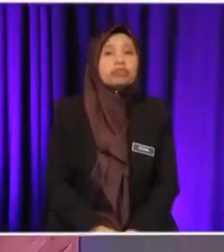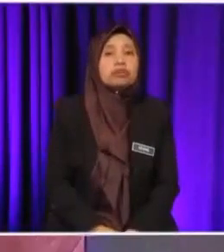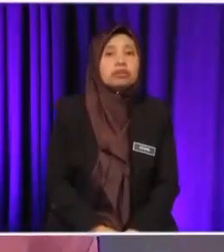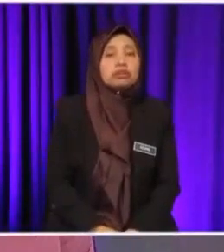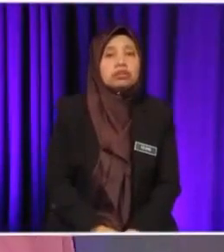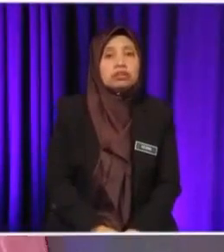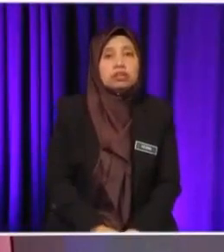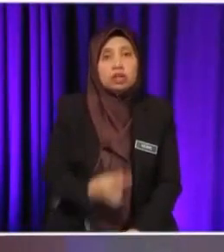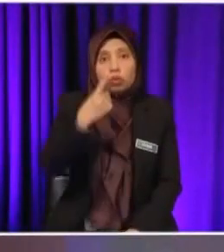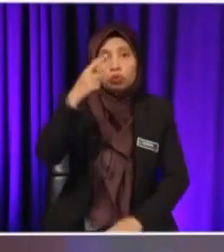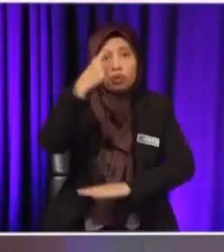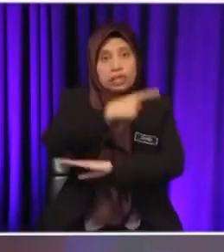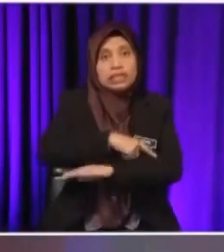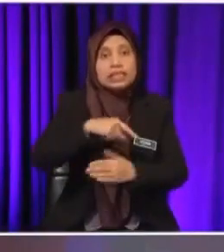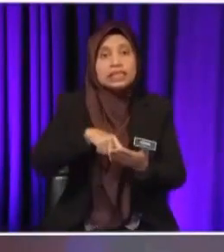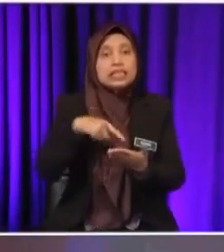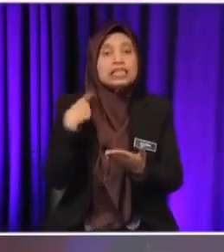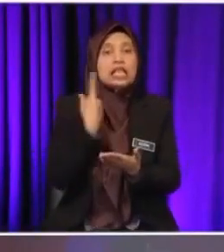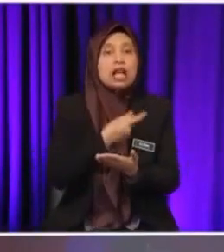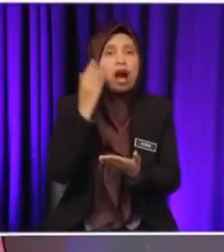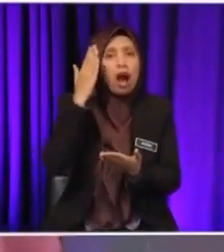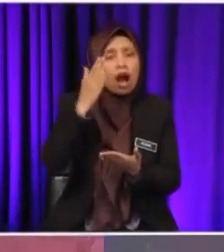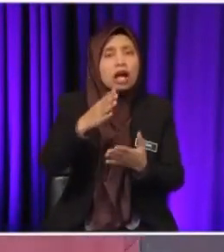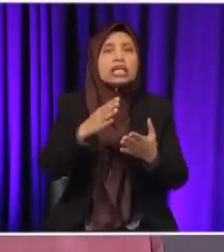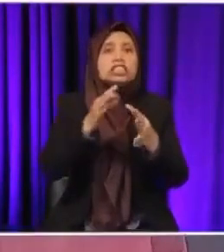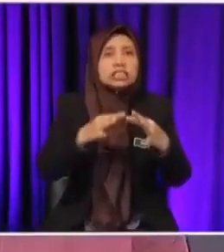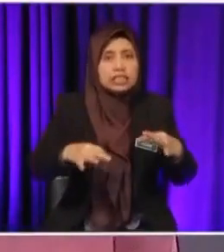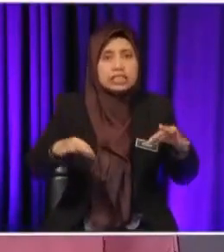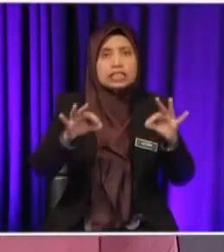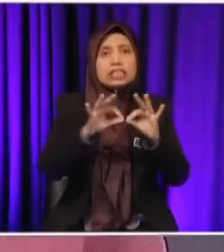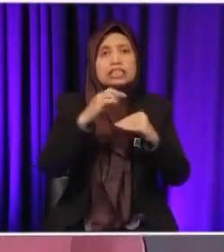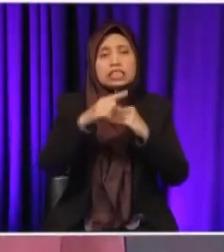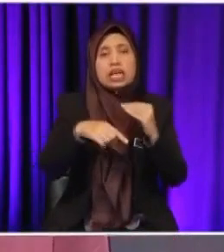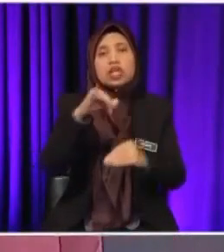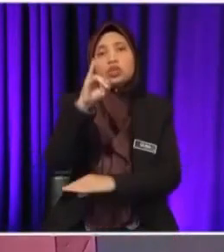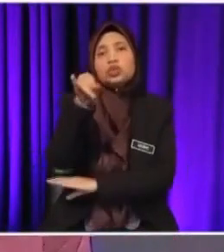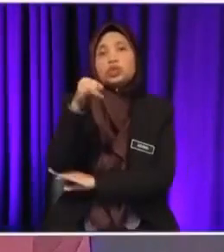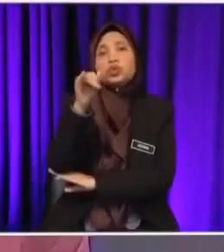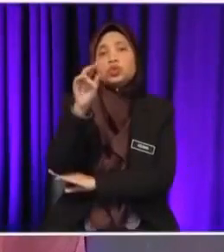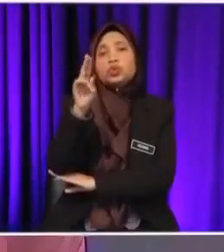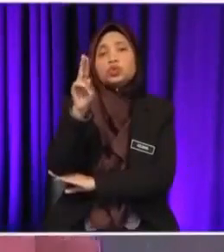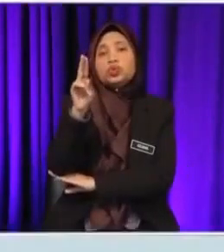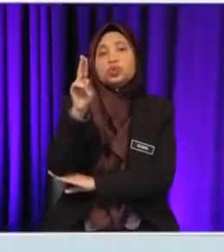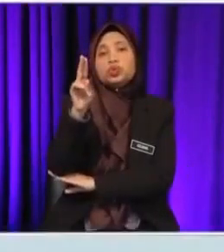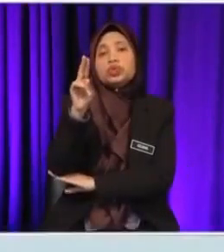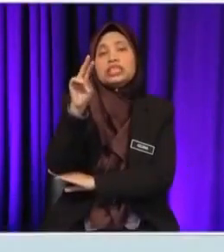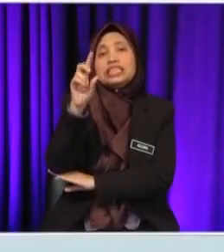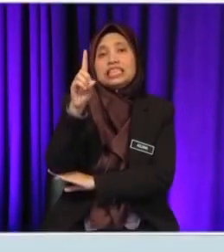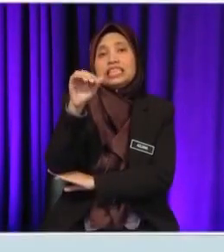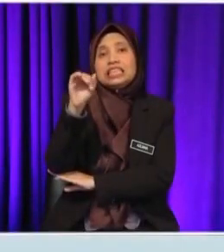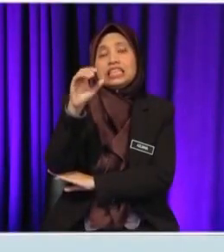Okey, untuk hari ini kita akan mengupas tentang cerpen res judi carta. Sebelum itu kita tengok sikit apa sebenarnya cerita